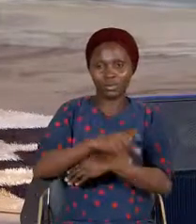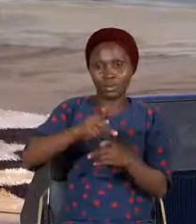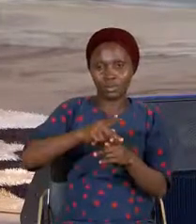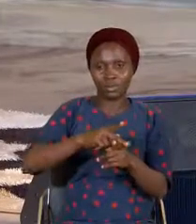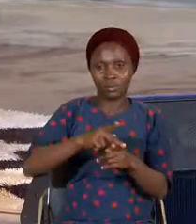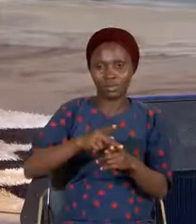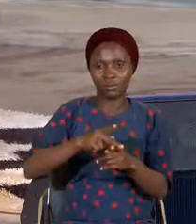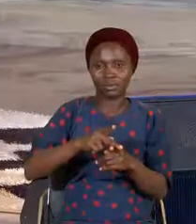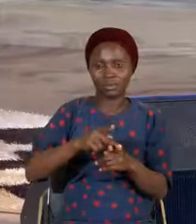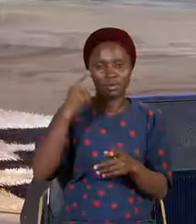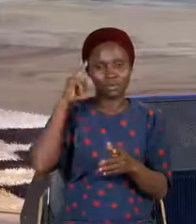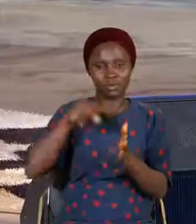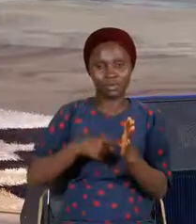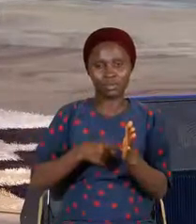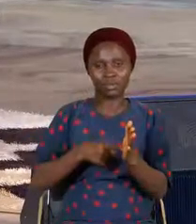appliquez,